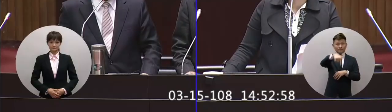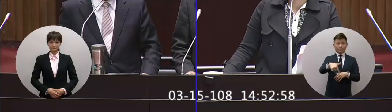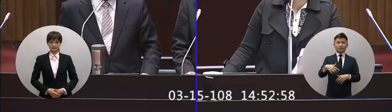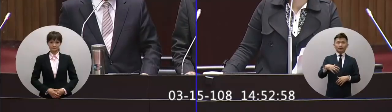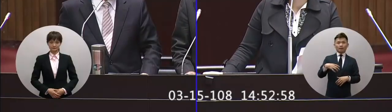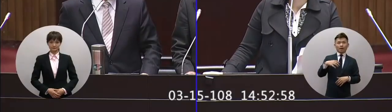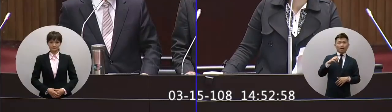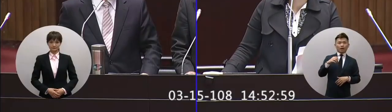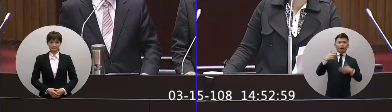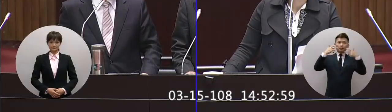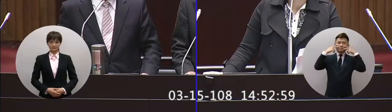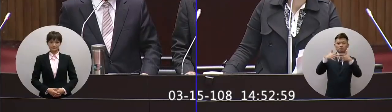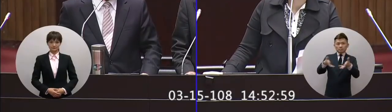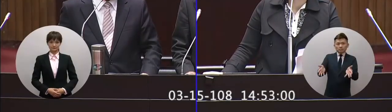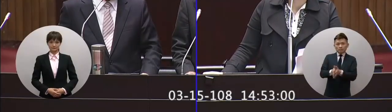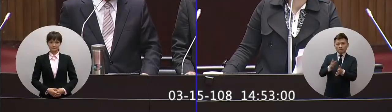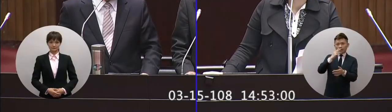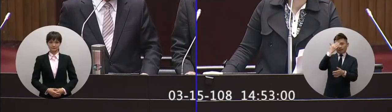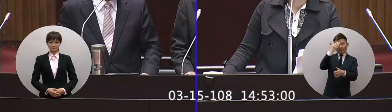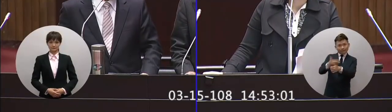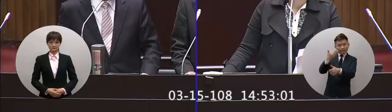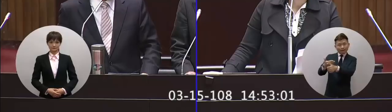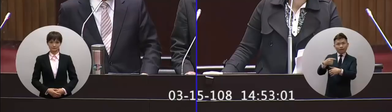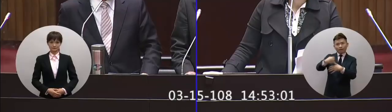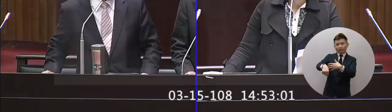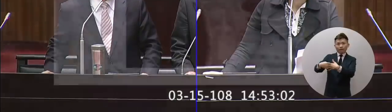落的伤害，我相信院长也非常清楚，对不对？